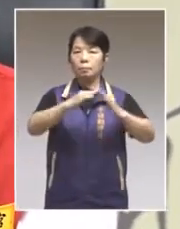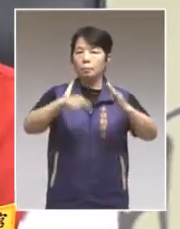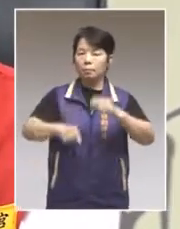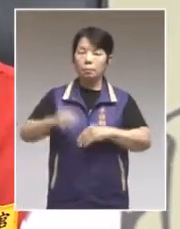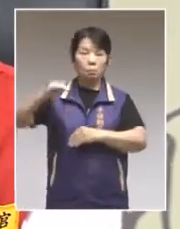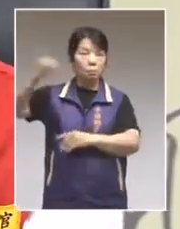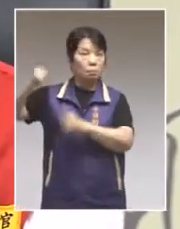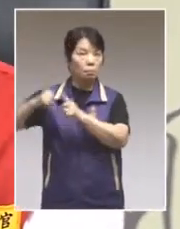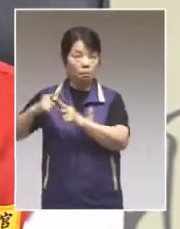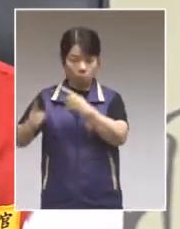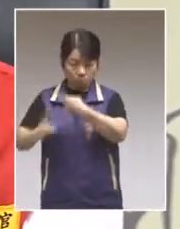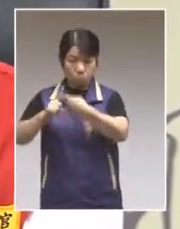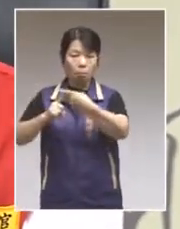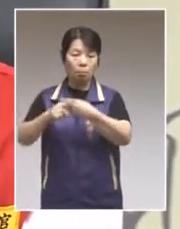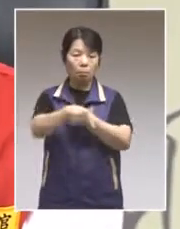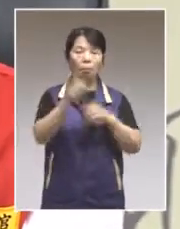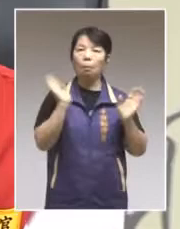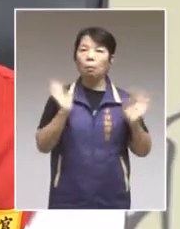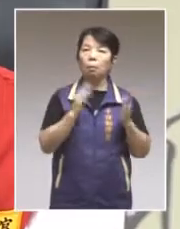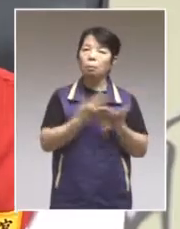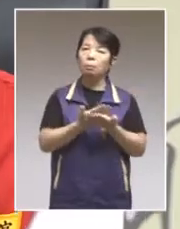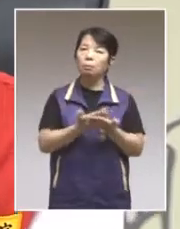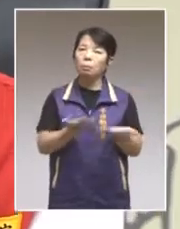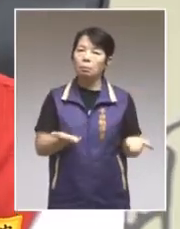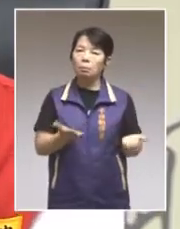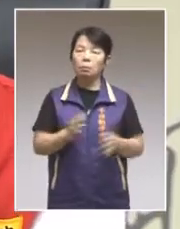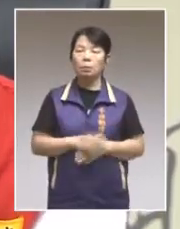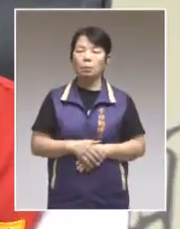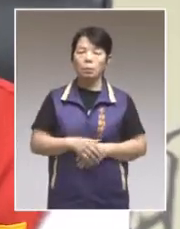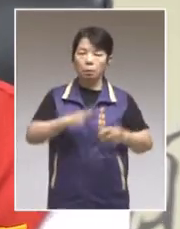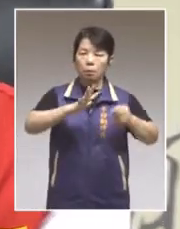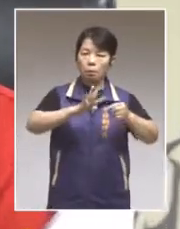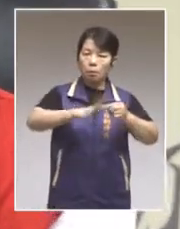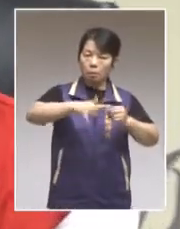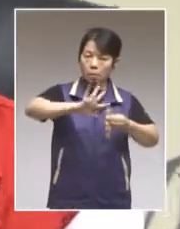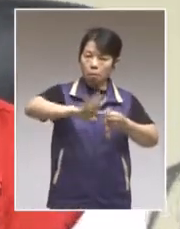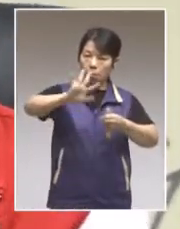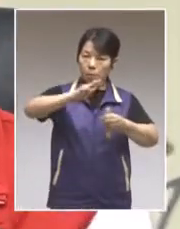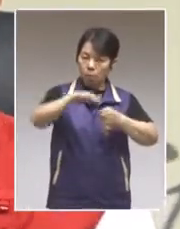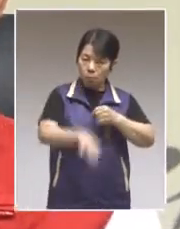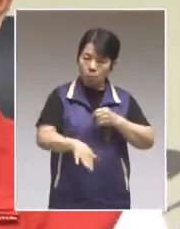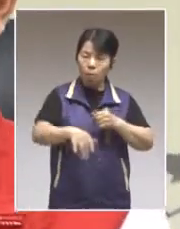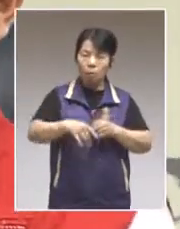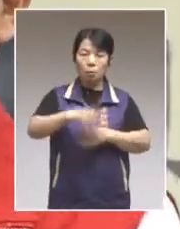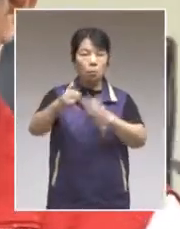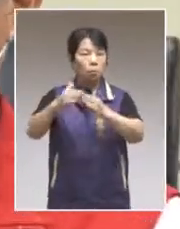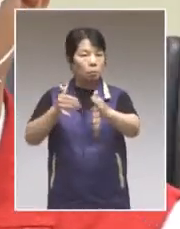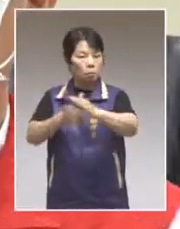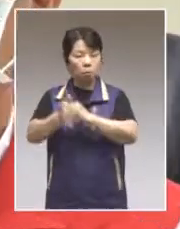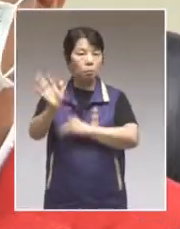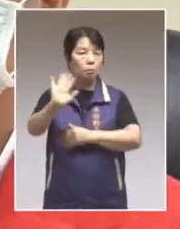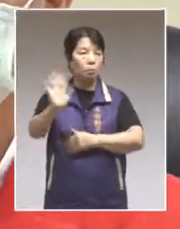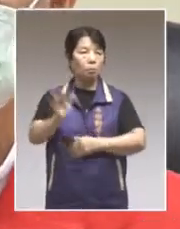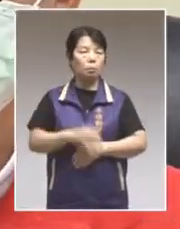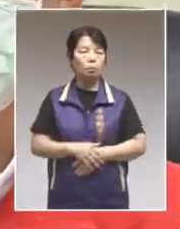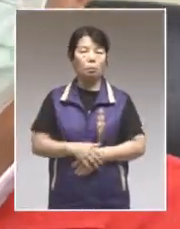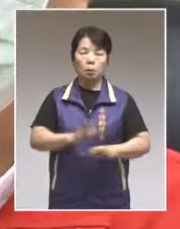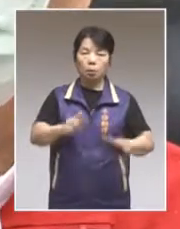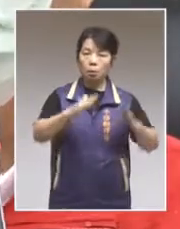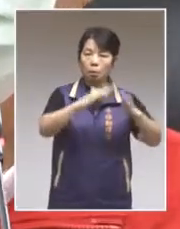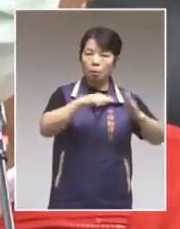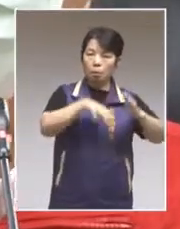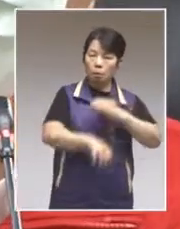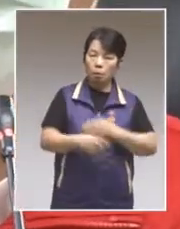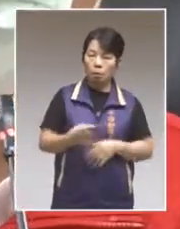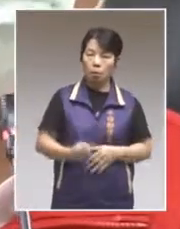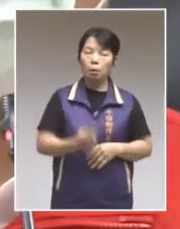诊啊现在出来有孩子那边嘛，高中以下的小朋友不能给到学校，好，假如家中有